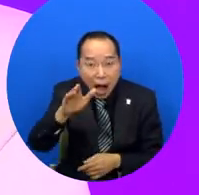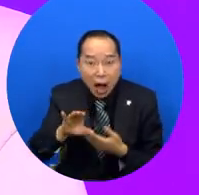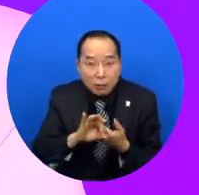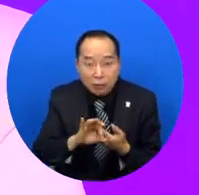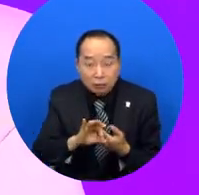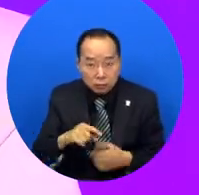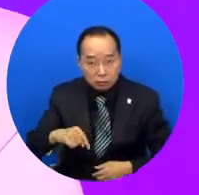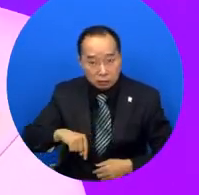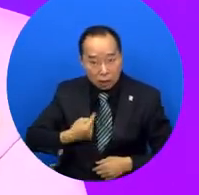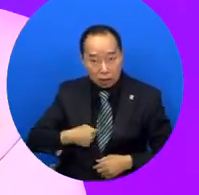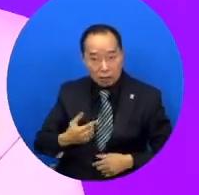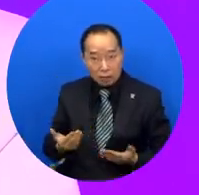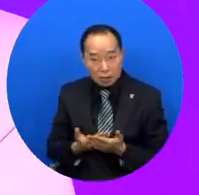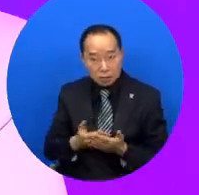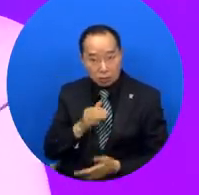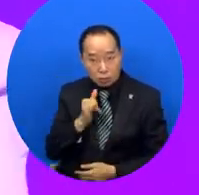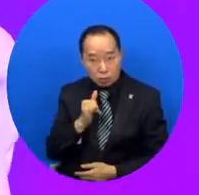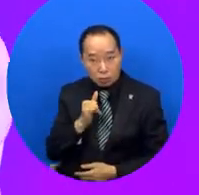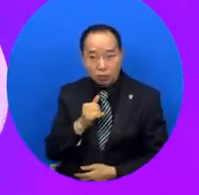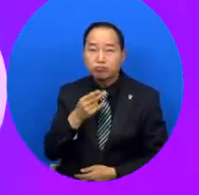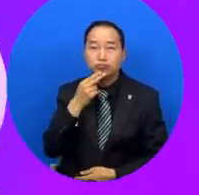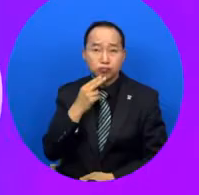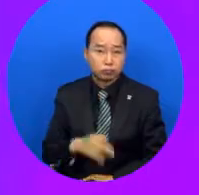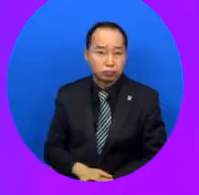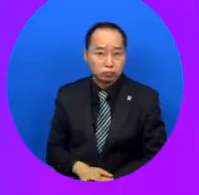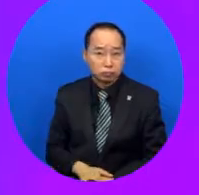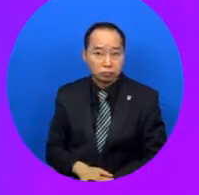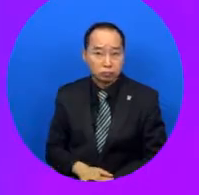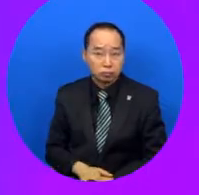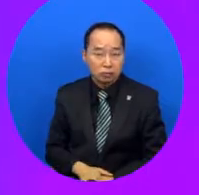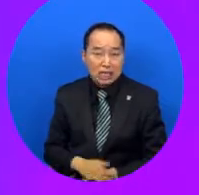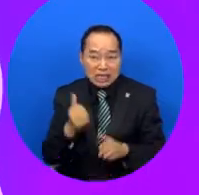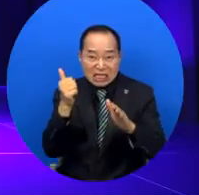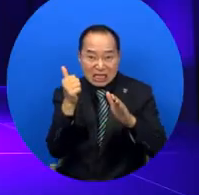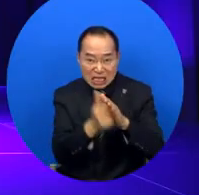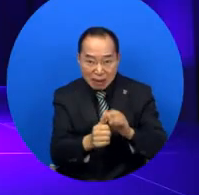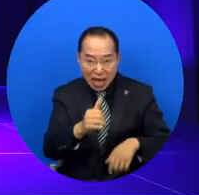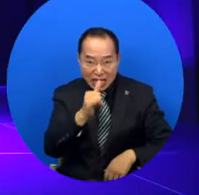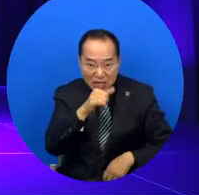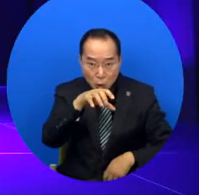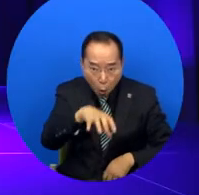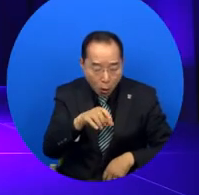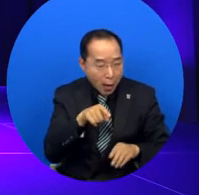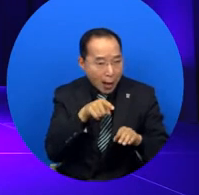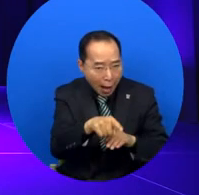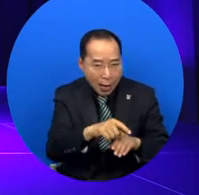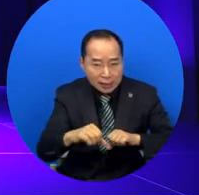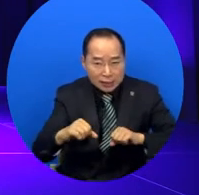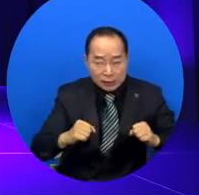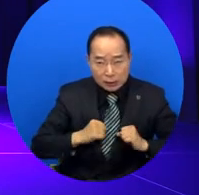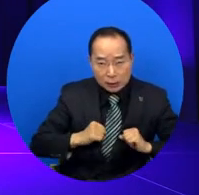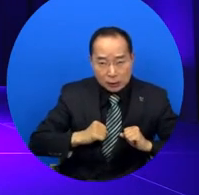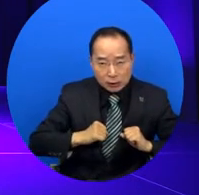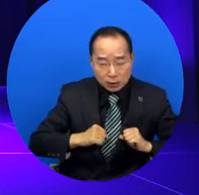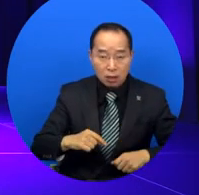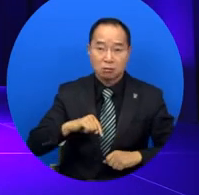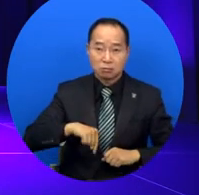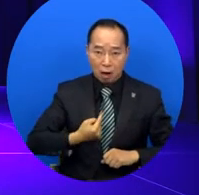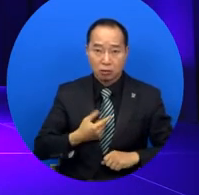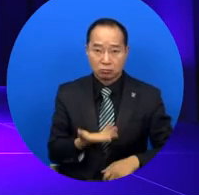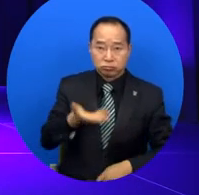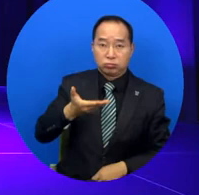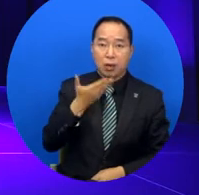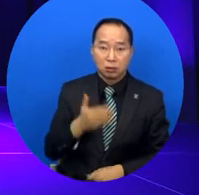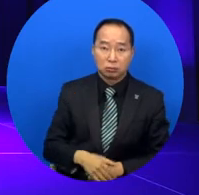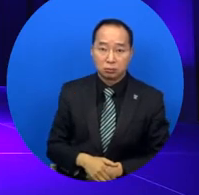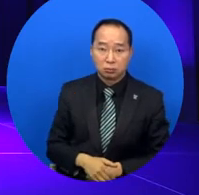그 길은 사실 자기한테는 그렇게 큰 발전이나 성장이 있는 길은 아니에요. 왜냐면 실패를 하는 데를 가야 내가 성장하는